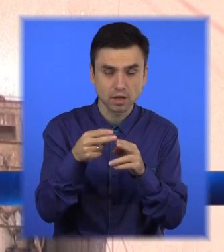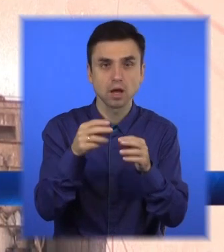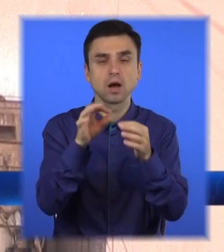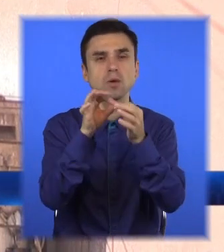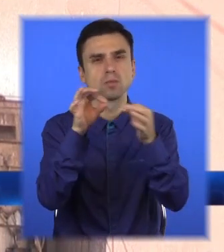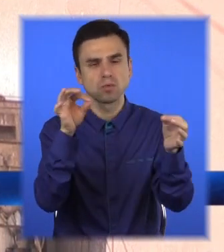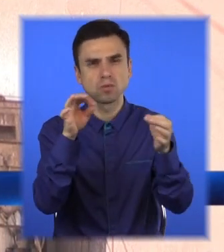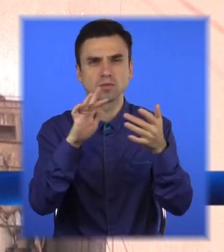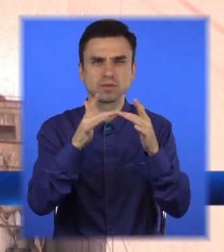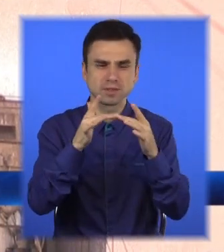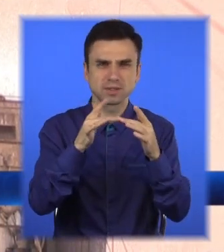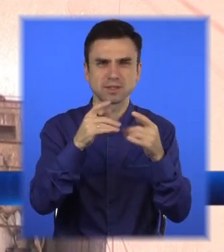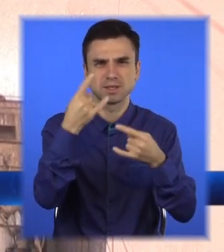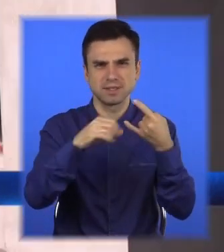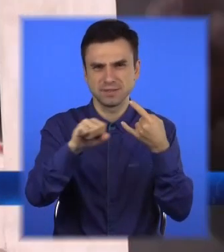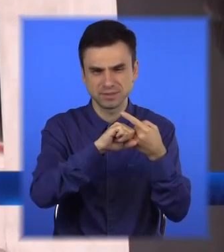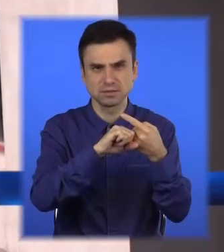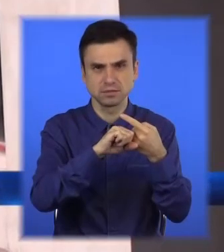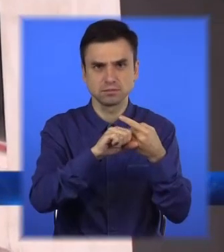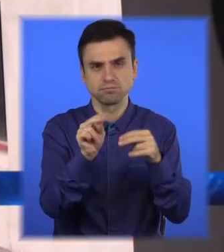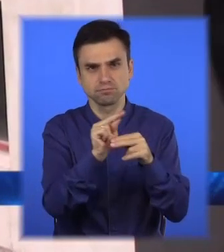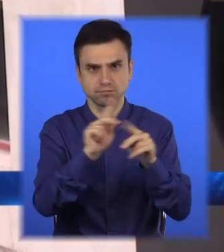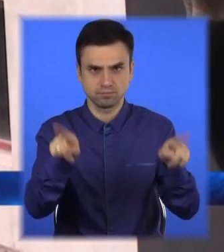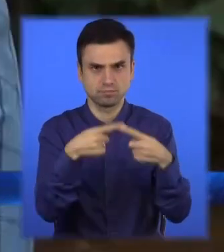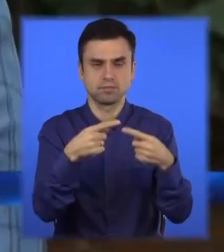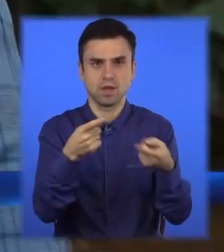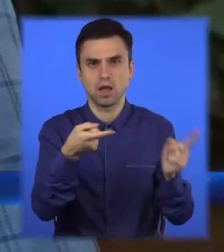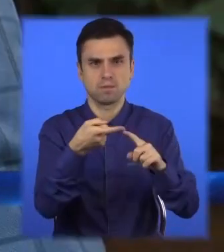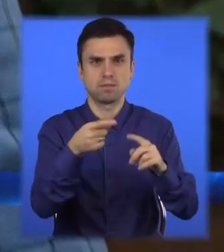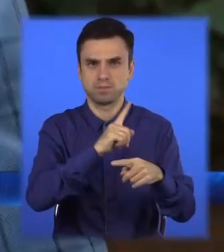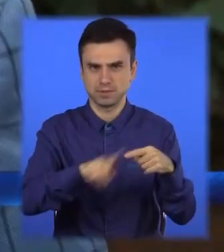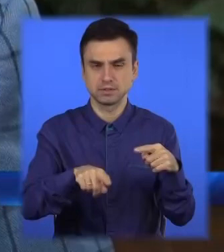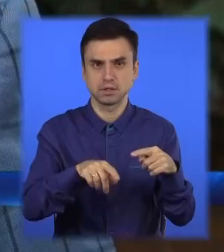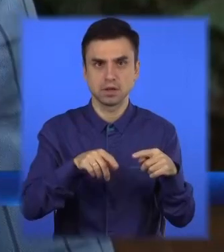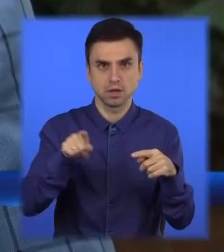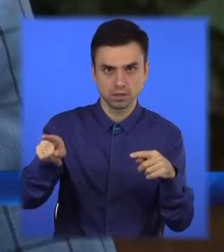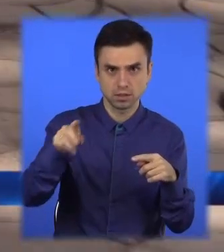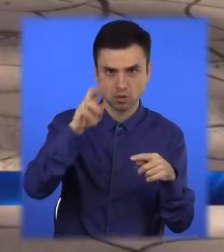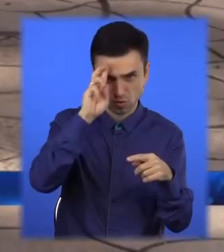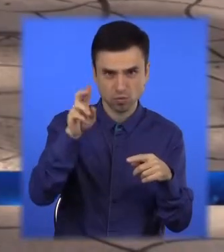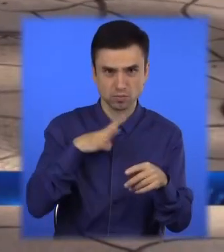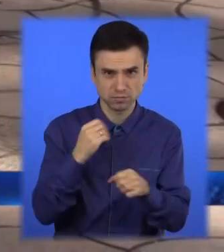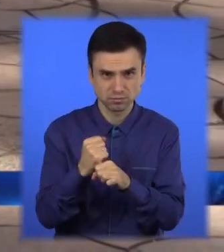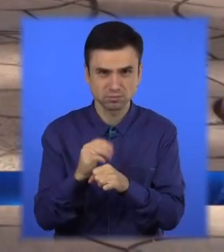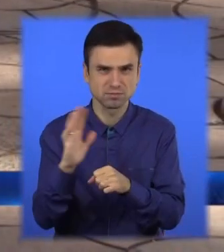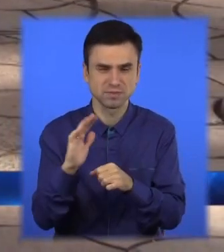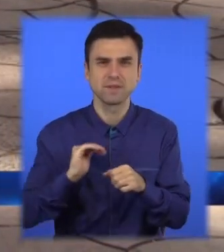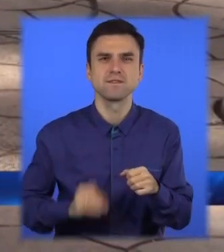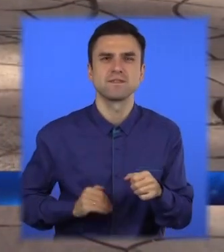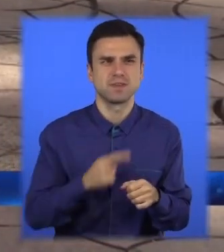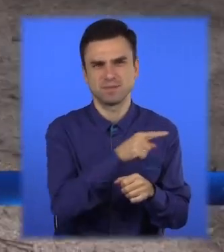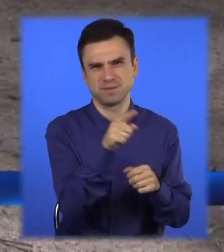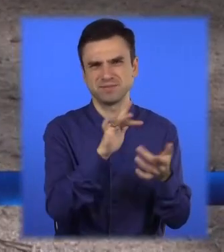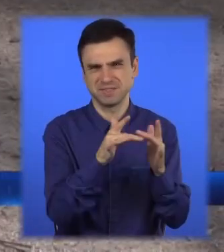фірми, що надають послуги мешканцям будинків, а не сімейство Король. Юристи говорять, якщо така ситуація знову повториться, то